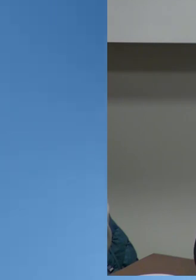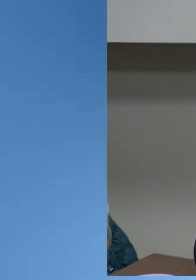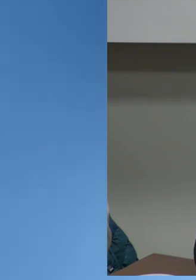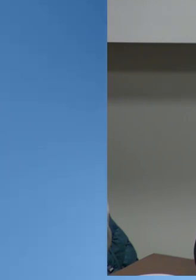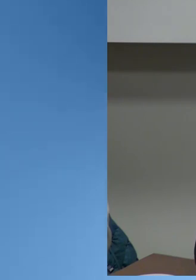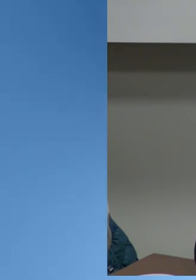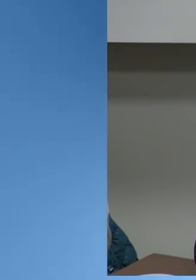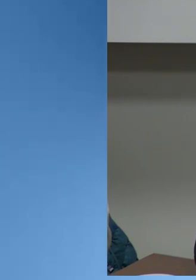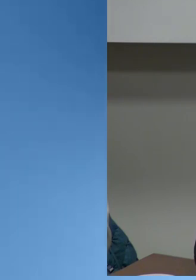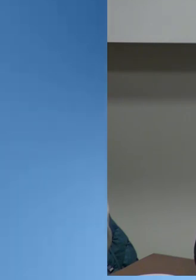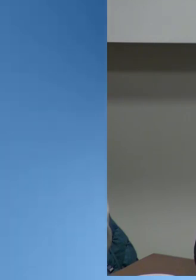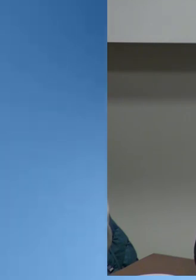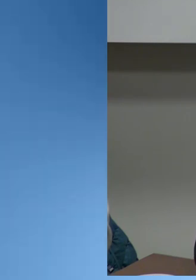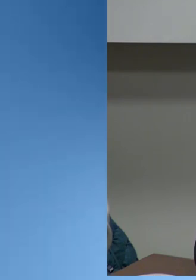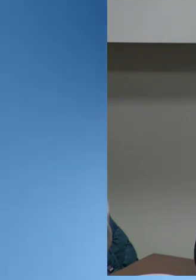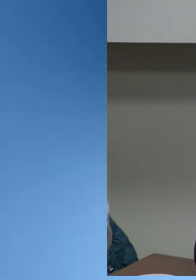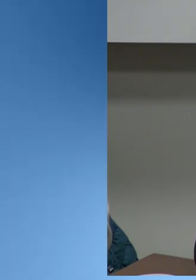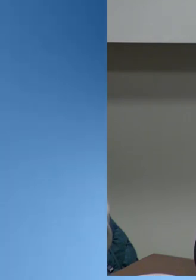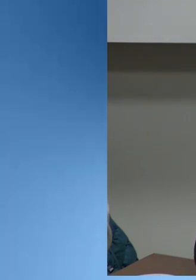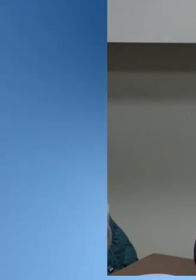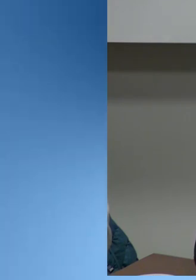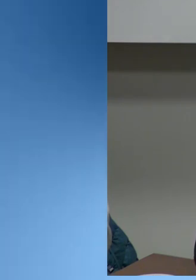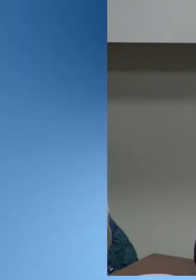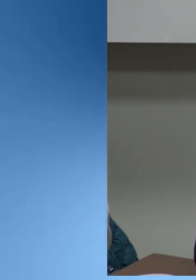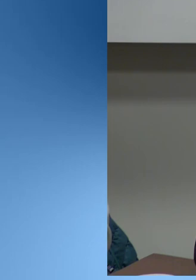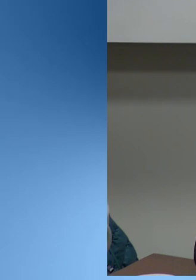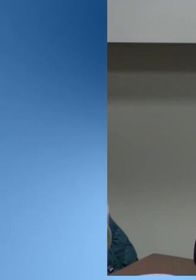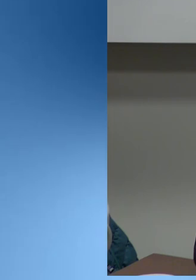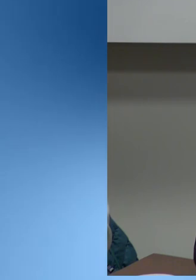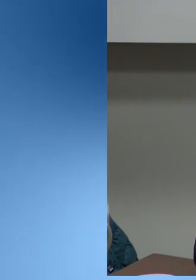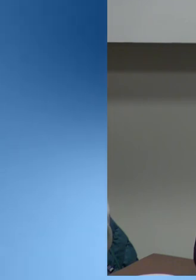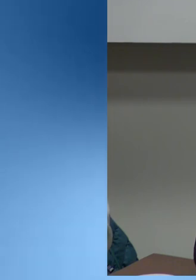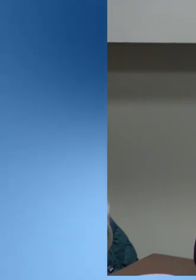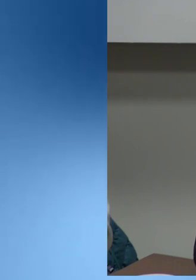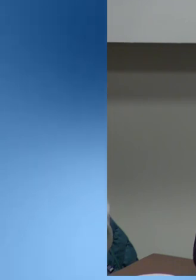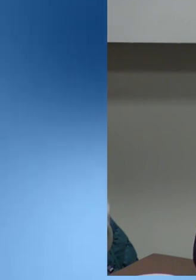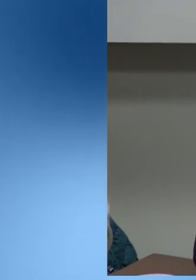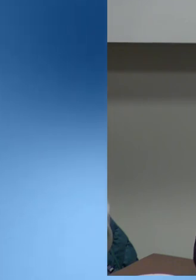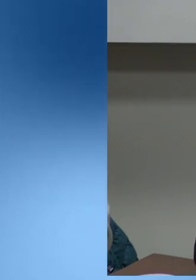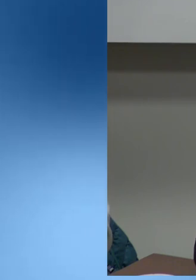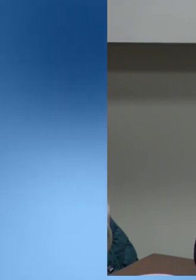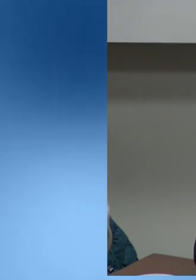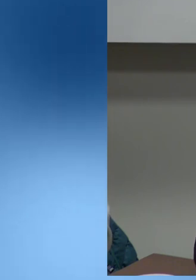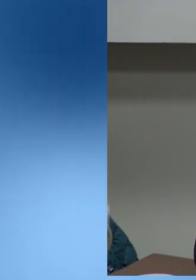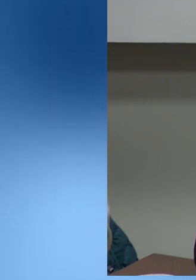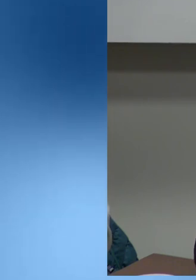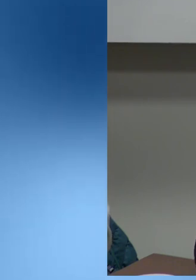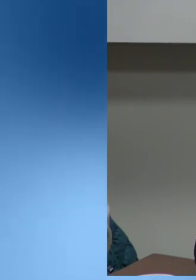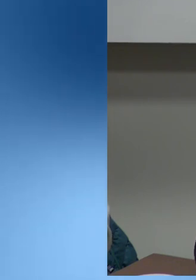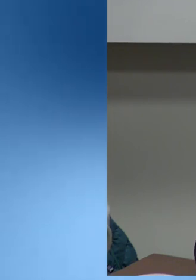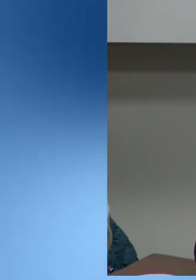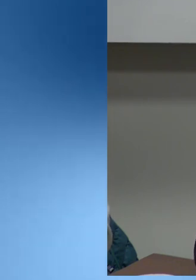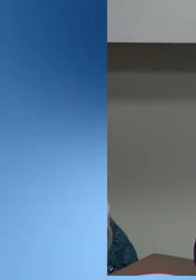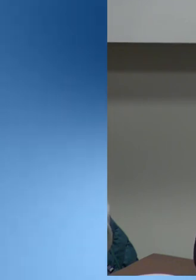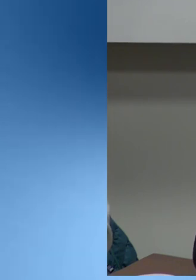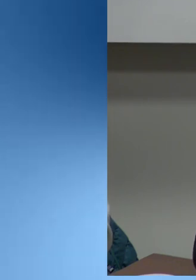réponses je dis juste que les délibérations les débats sur les délibérations cadres sont là pour ça et les délibérations derrière de mise en œuvre de ces délibérations sont là pour ça